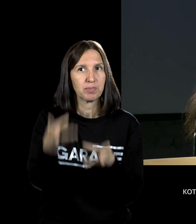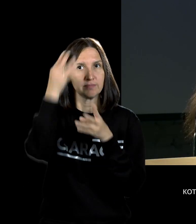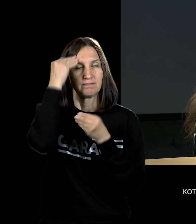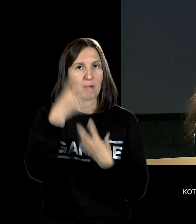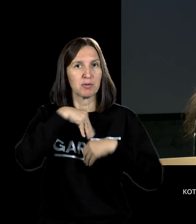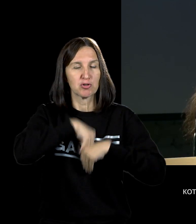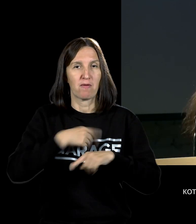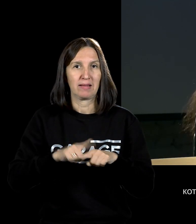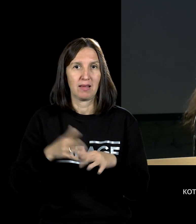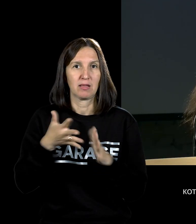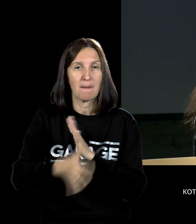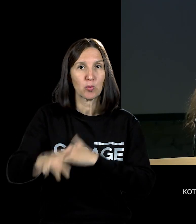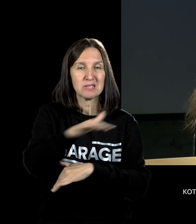какие-то